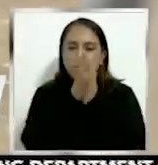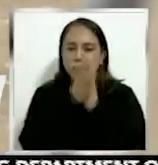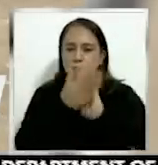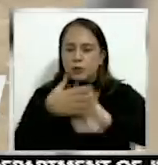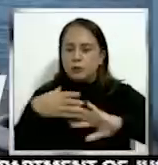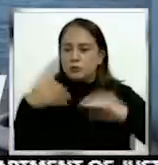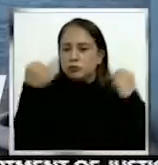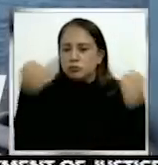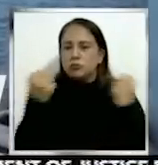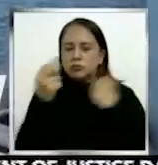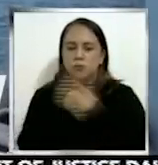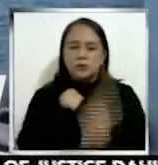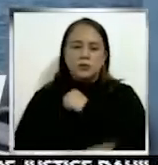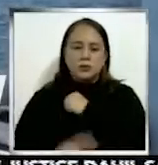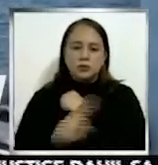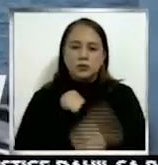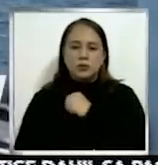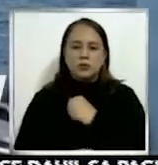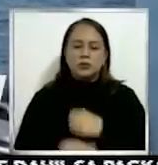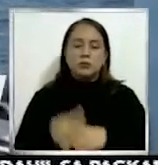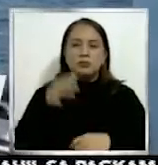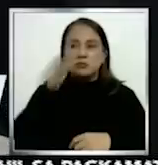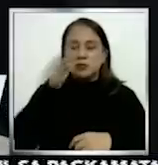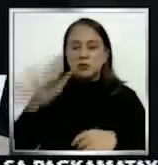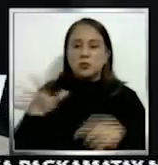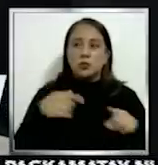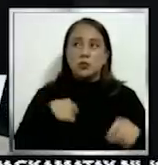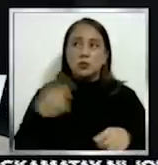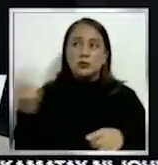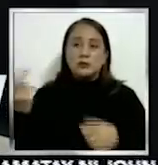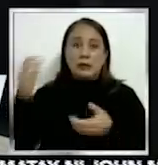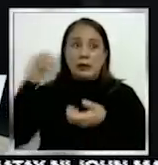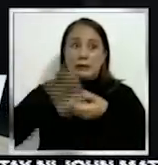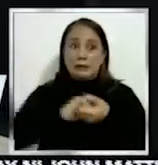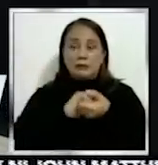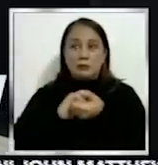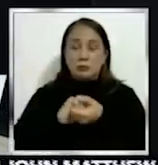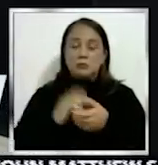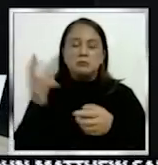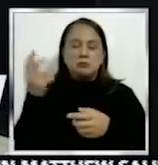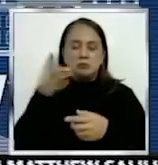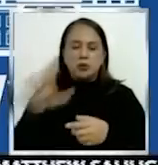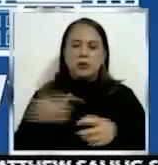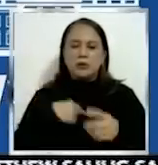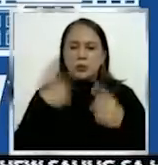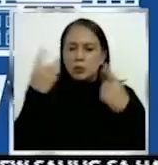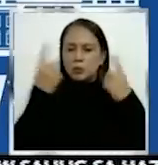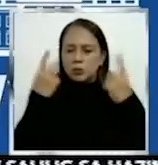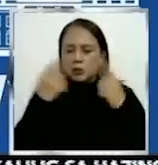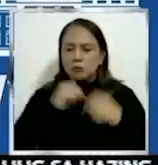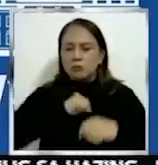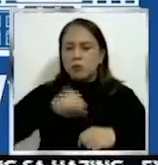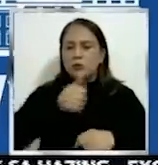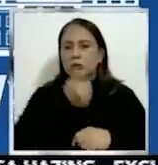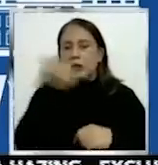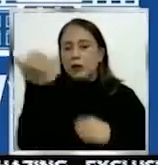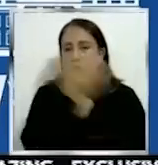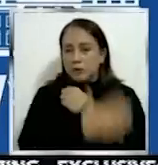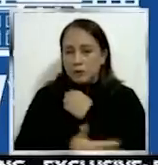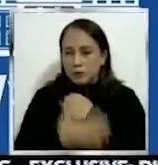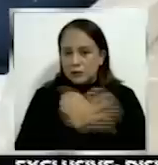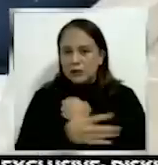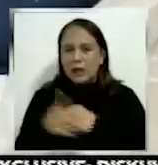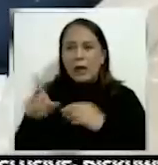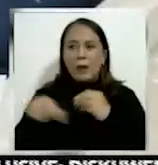rehiyon. Binabaliwala rin daw ng naturang alyansa ang pagkabahala at pagtutol ng iba pang bansa sa naturang